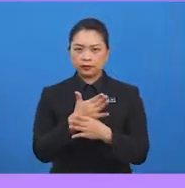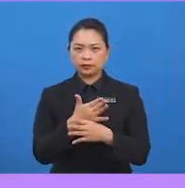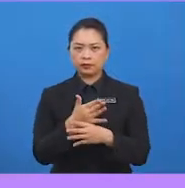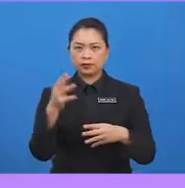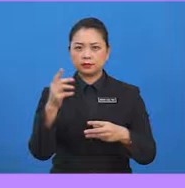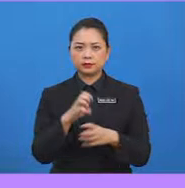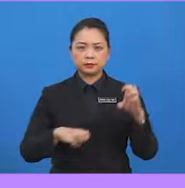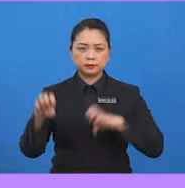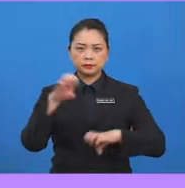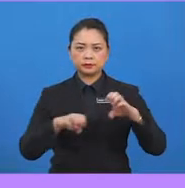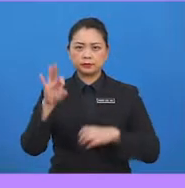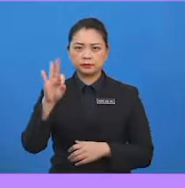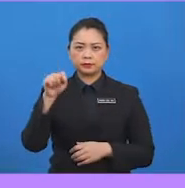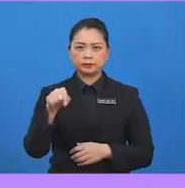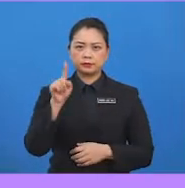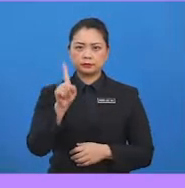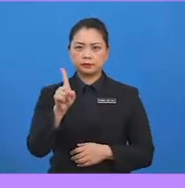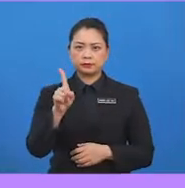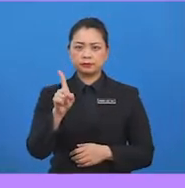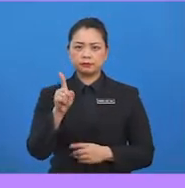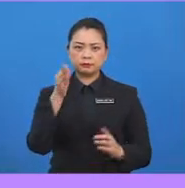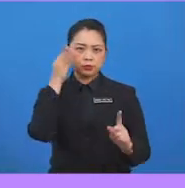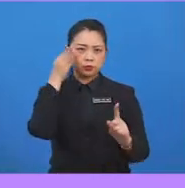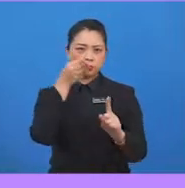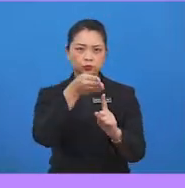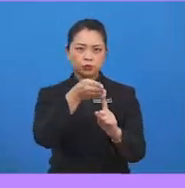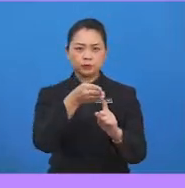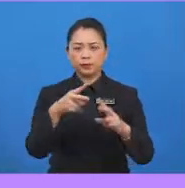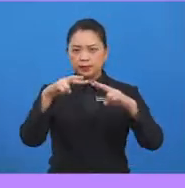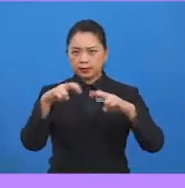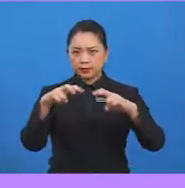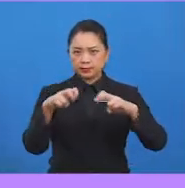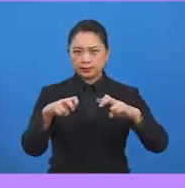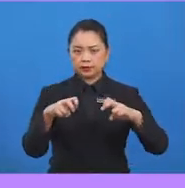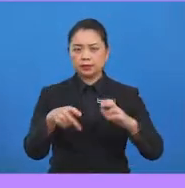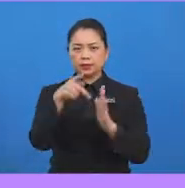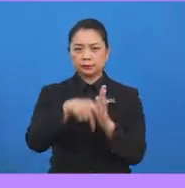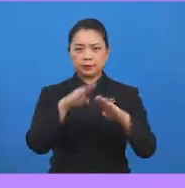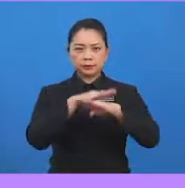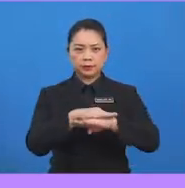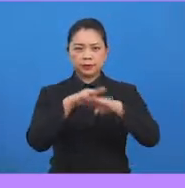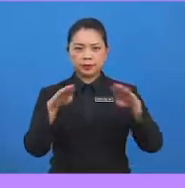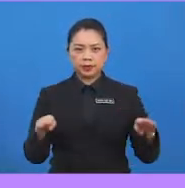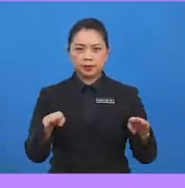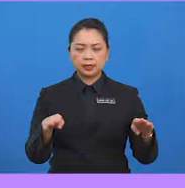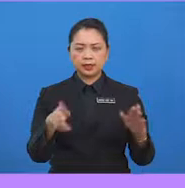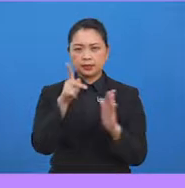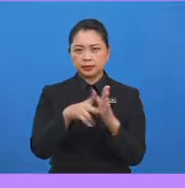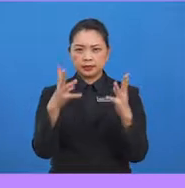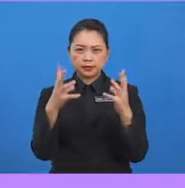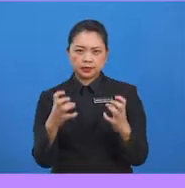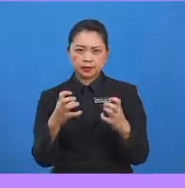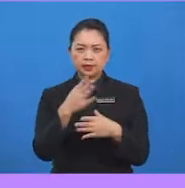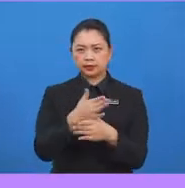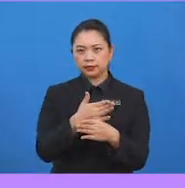eksperimen 9.1 bertujuan untuk mengkaji perbezaan kekerasan